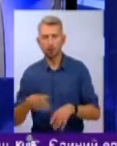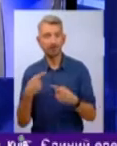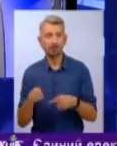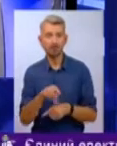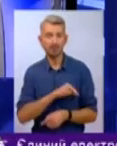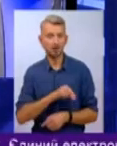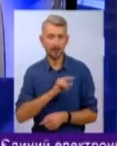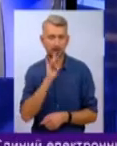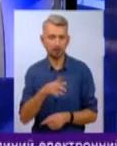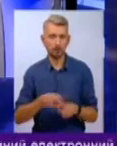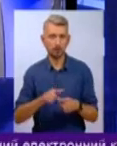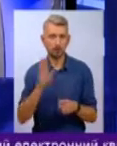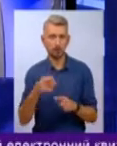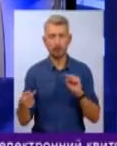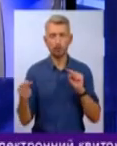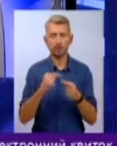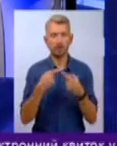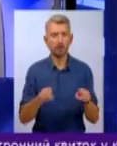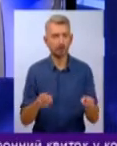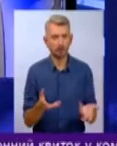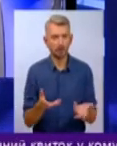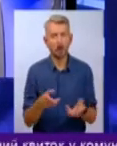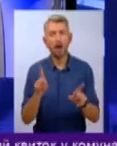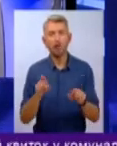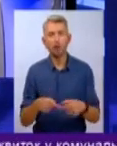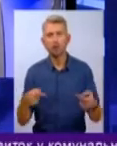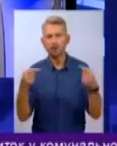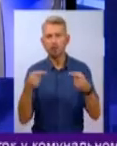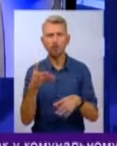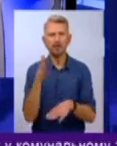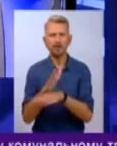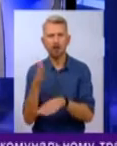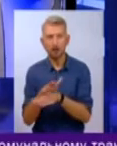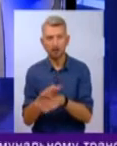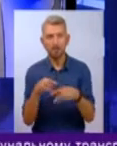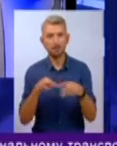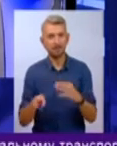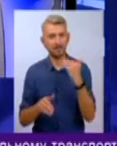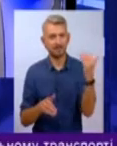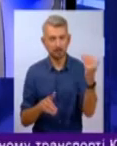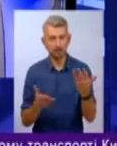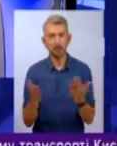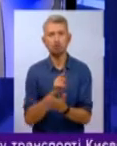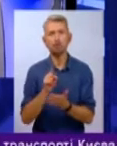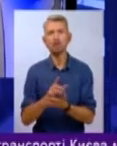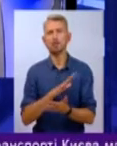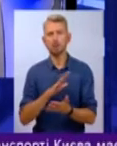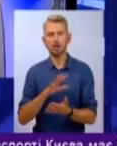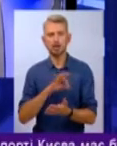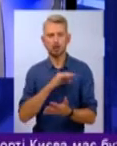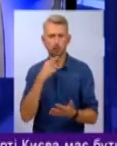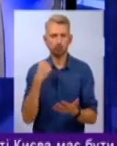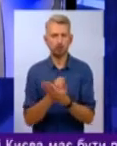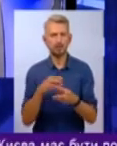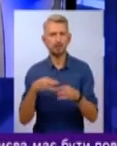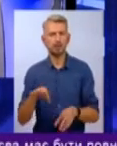працювати не буде, бо це буде протирічити іншим речам. А також відповідні накази профільного міністерства, які повинні бути заюстовані